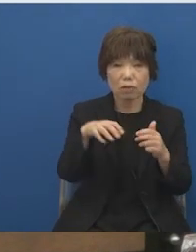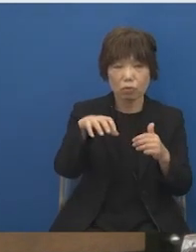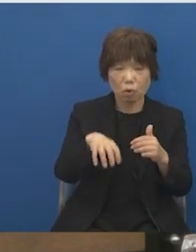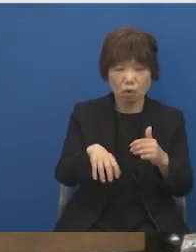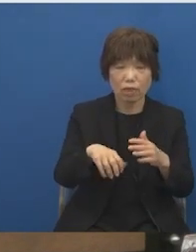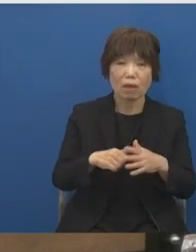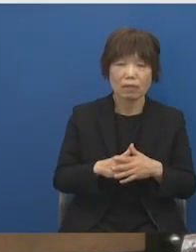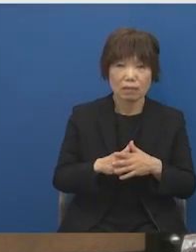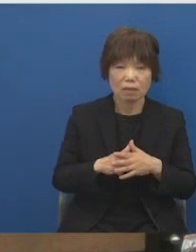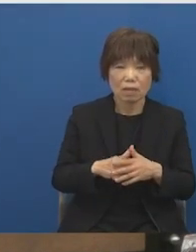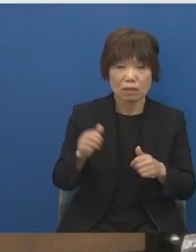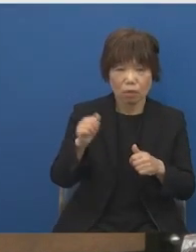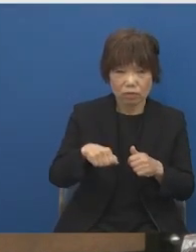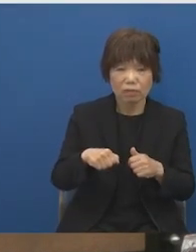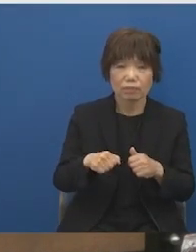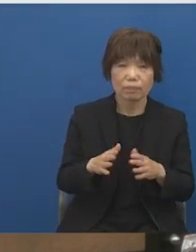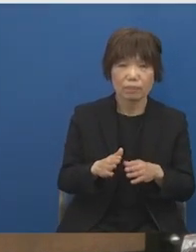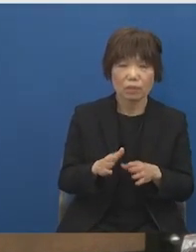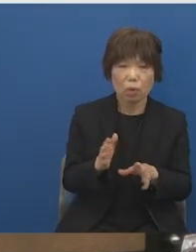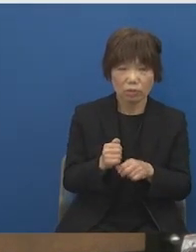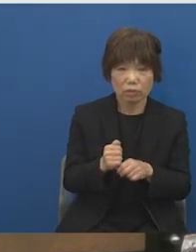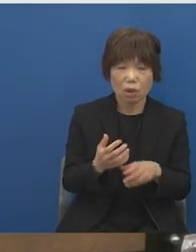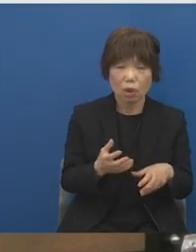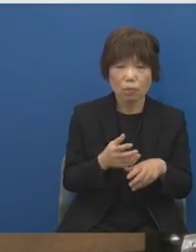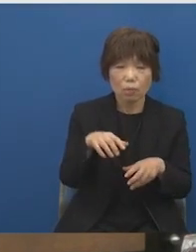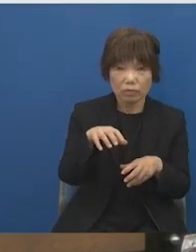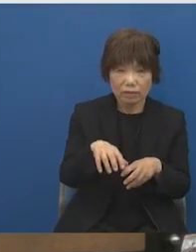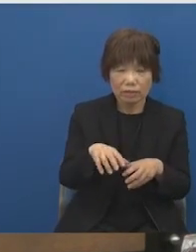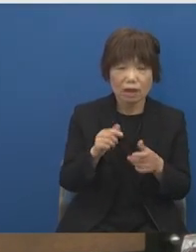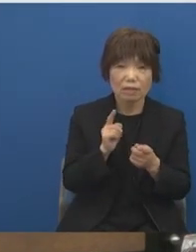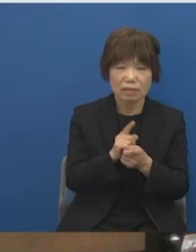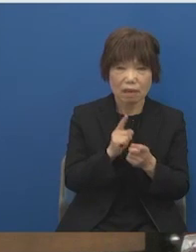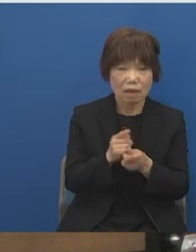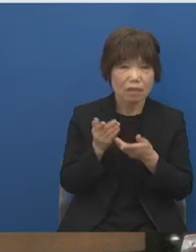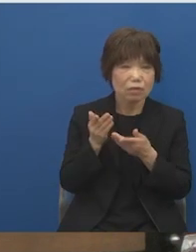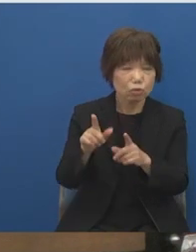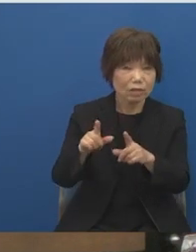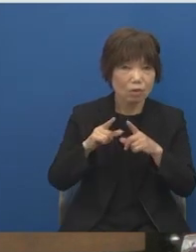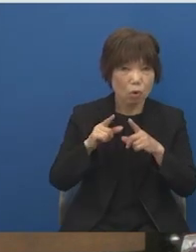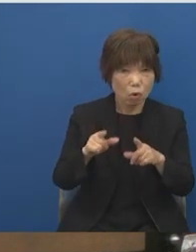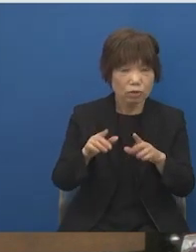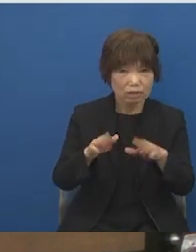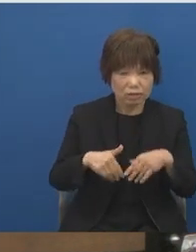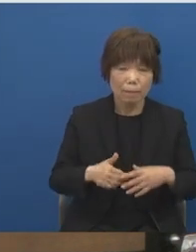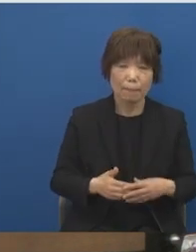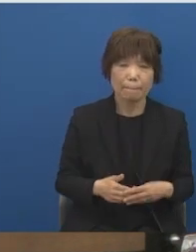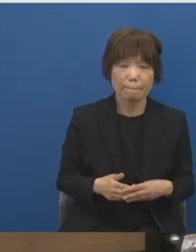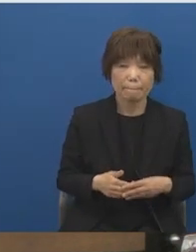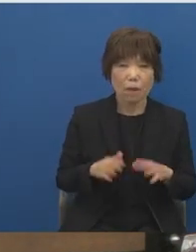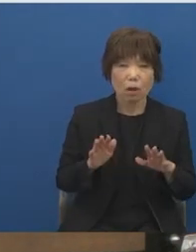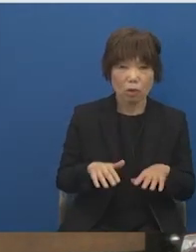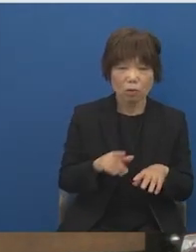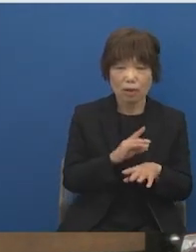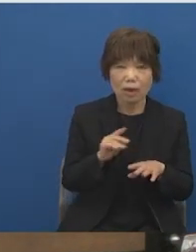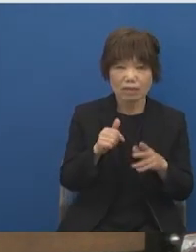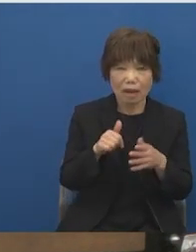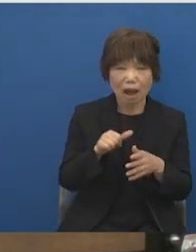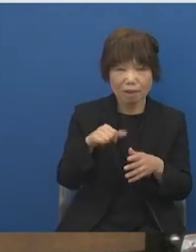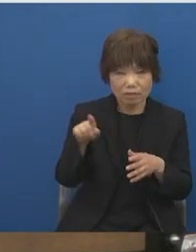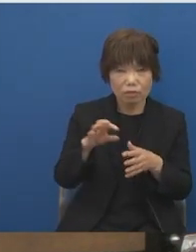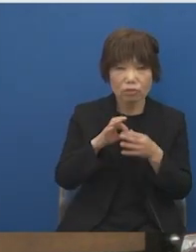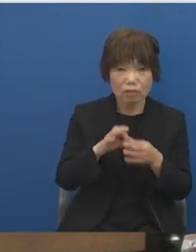託を受け、同日、総合企画局に対し質疑を行った次第であります。本議案については、理事者